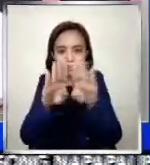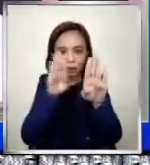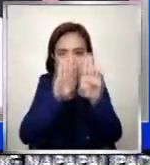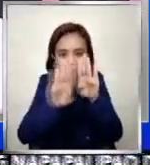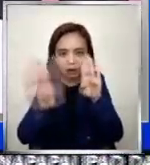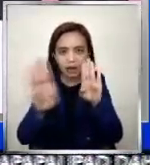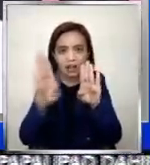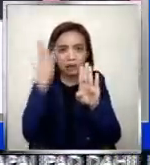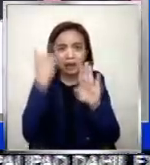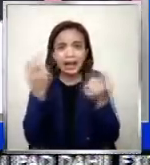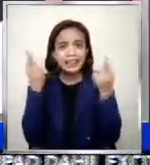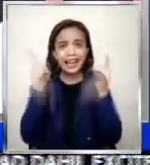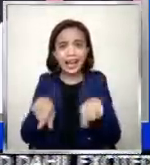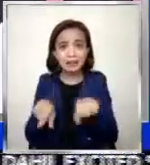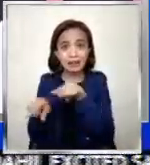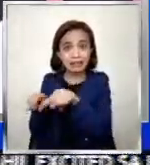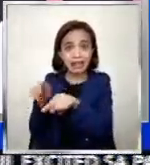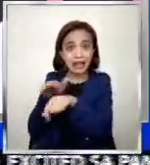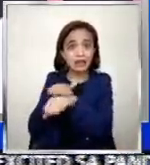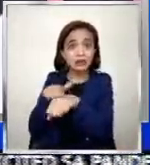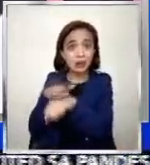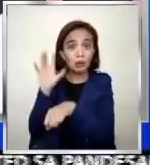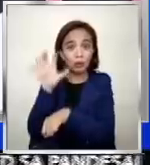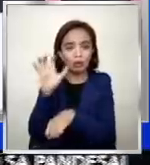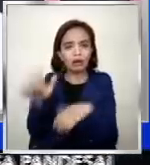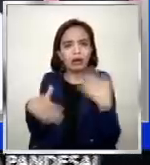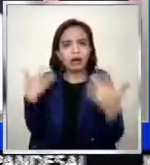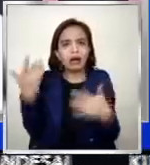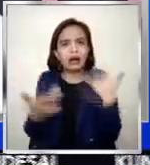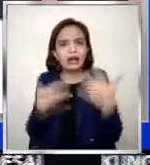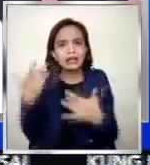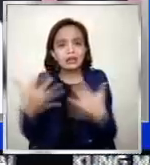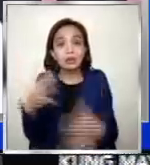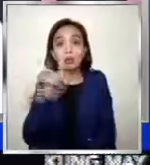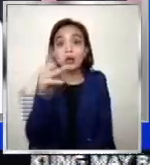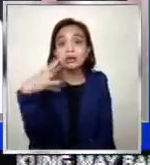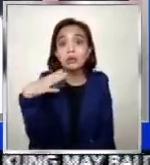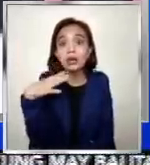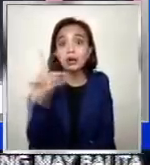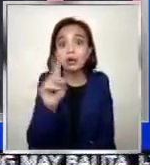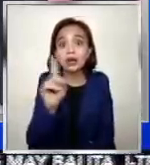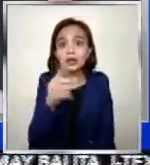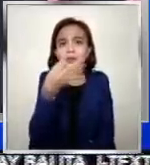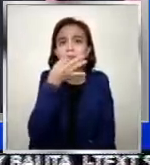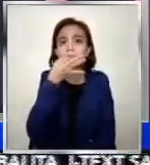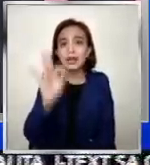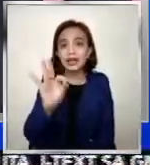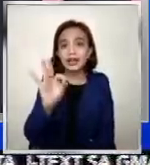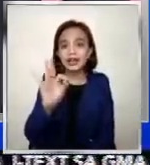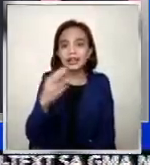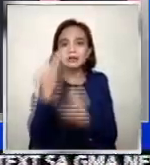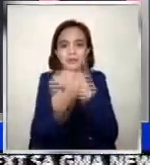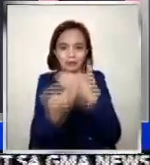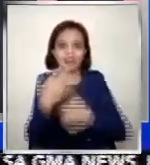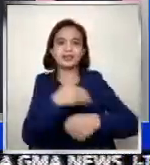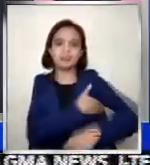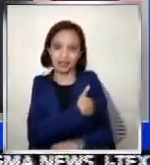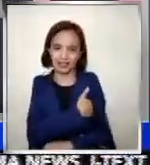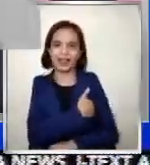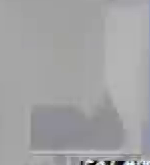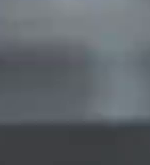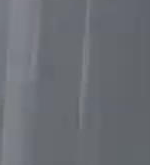dahil sa excitement ng aso na ang laging inaabangan ay ang paborito niyang pandesal. Yan ang usapang pet si Ma'am